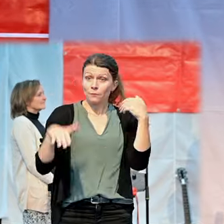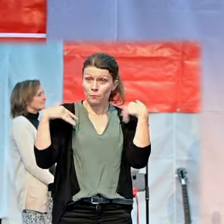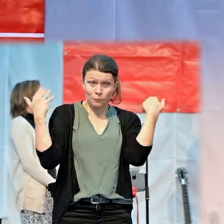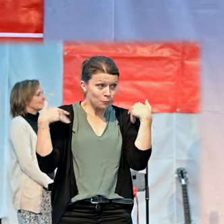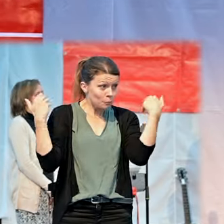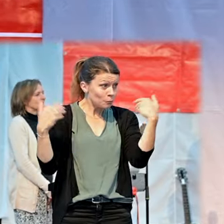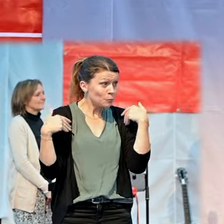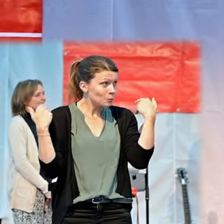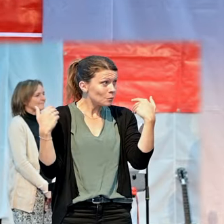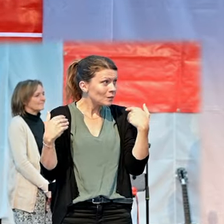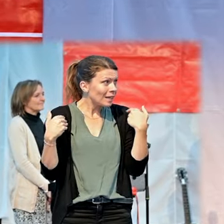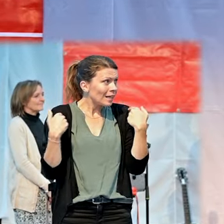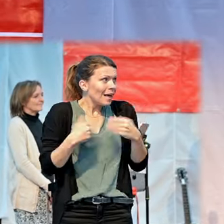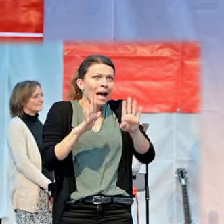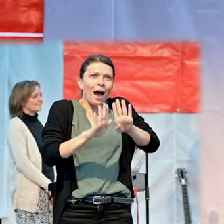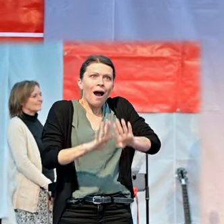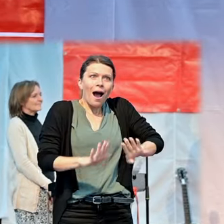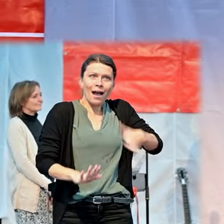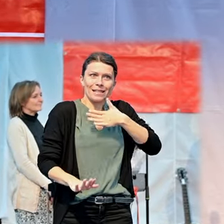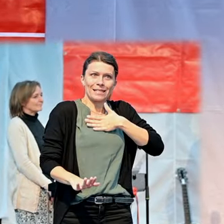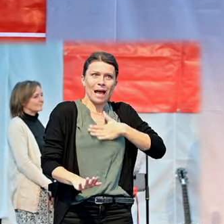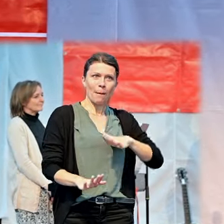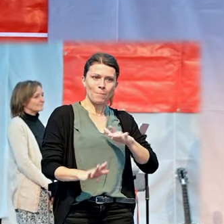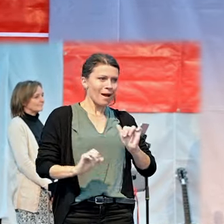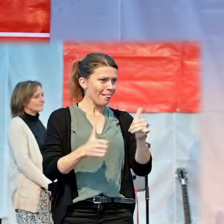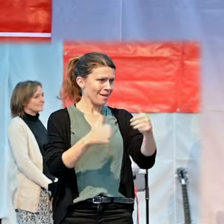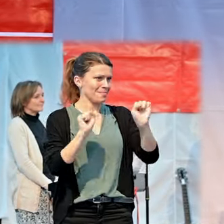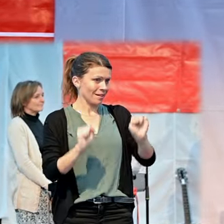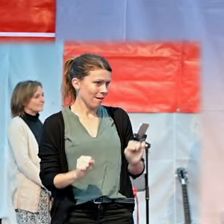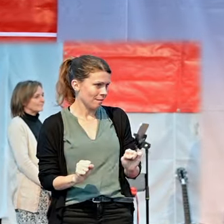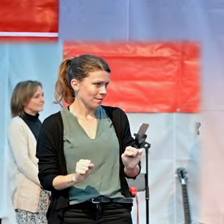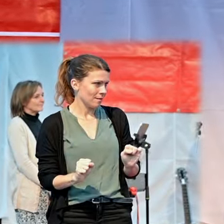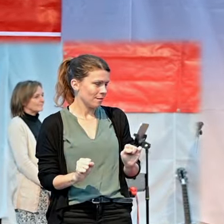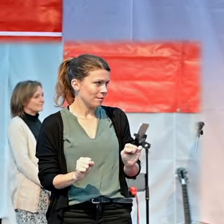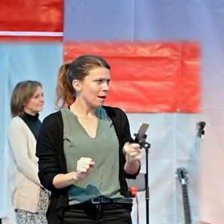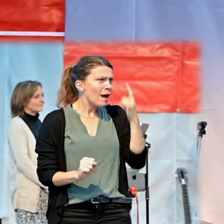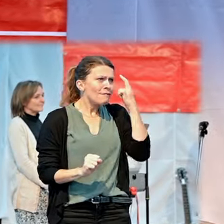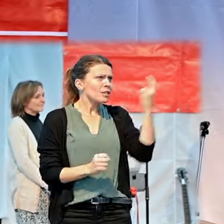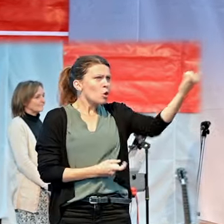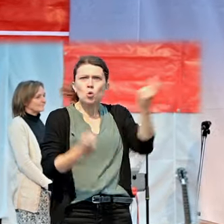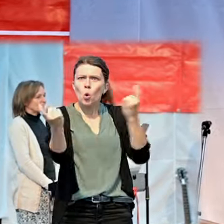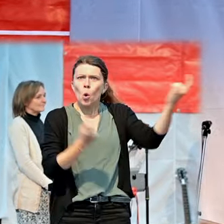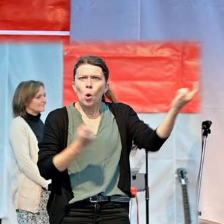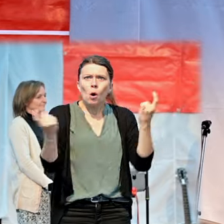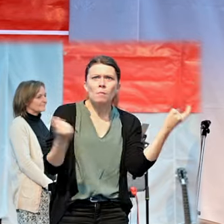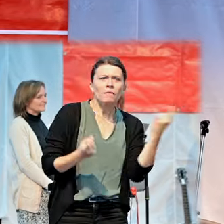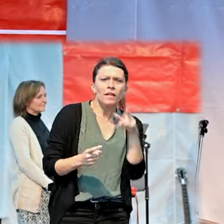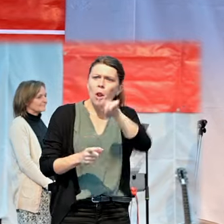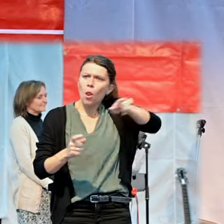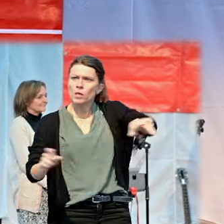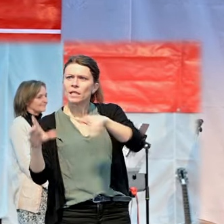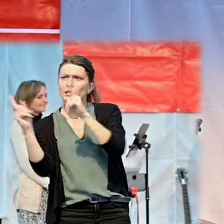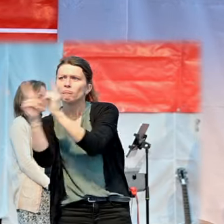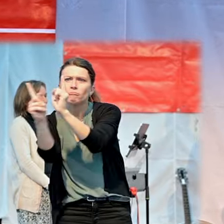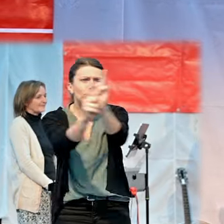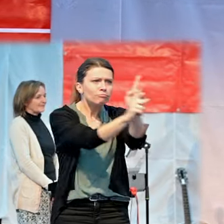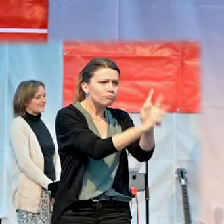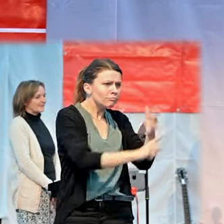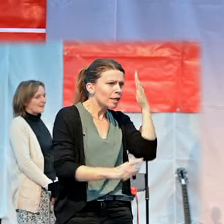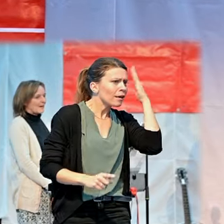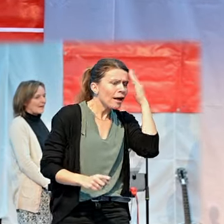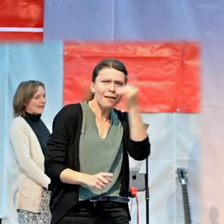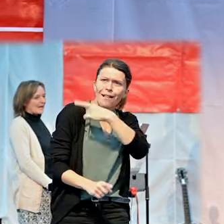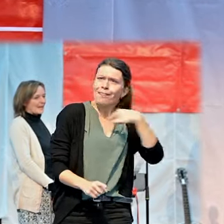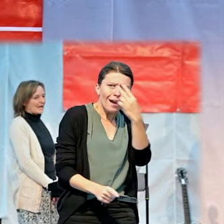es heilsame Momente gibt. Ich weiß nicht, wie du hier reingekommen bist, ob du Menschen getroffen hast, die du einfach lange